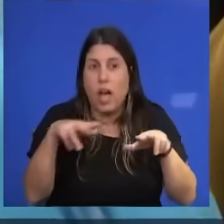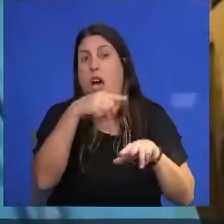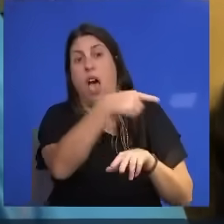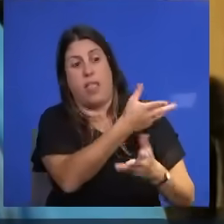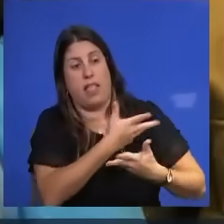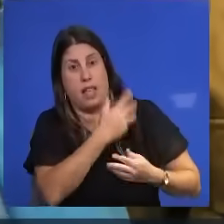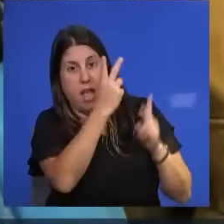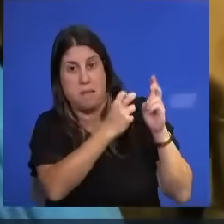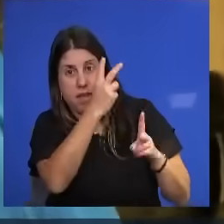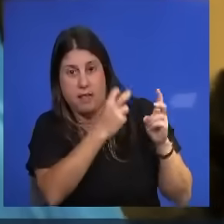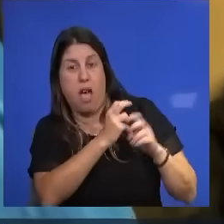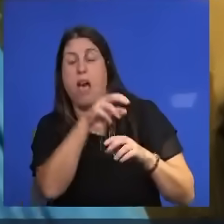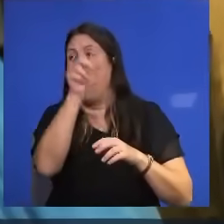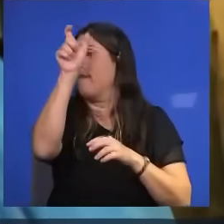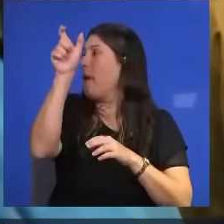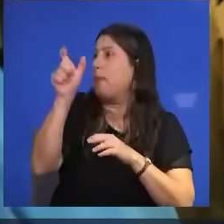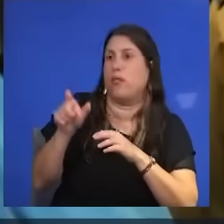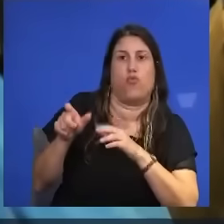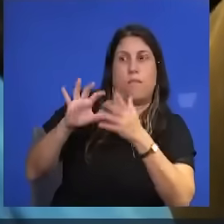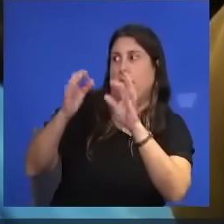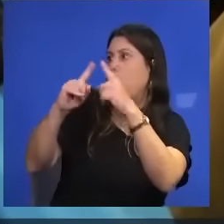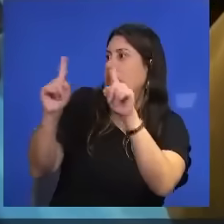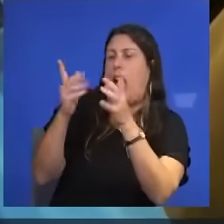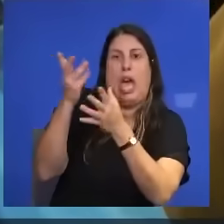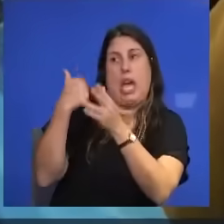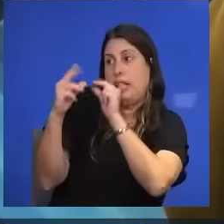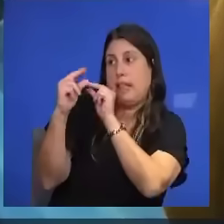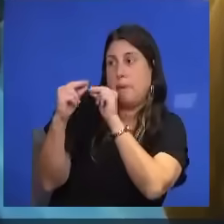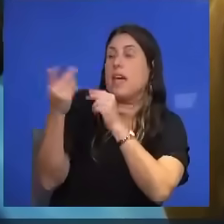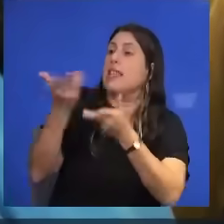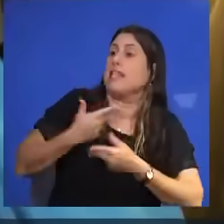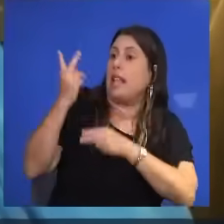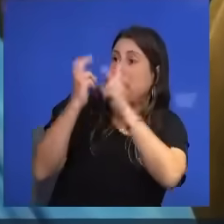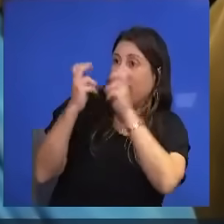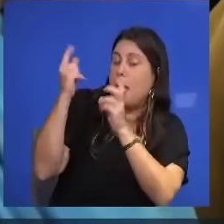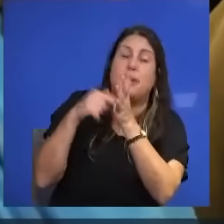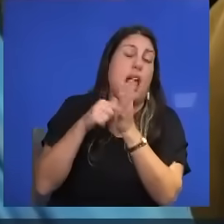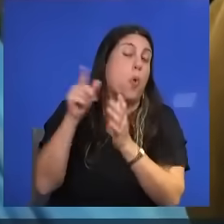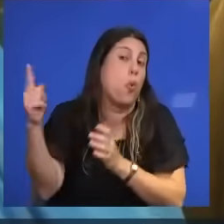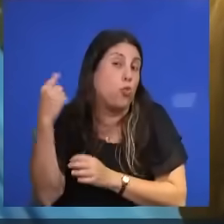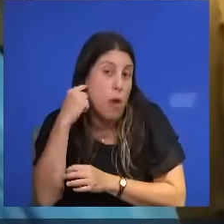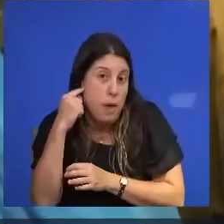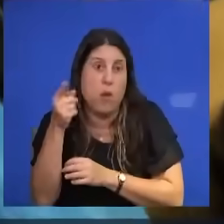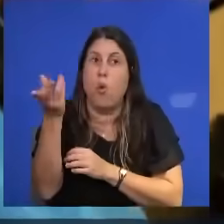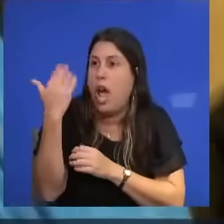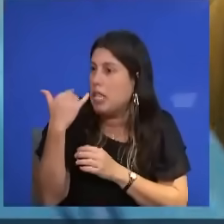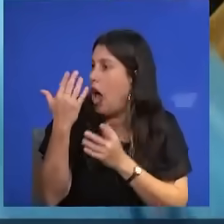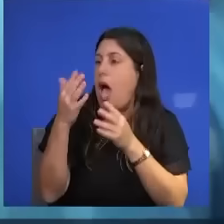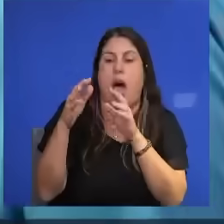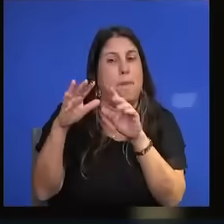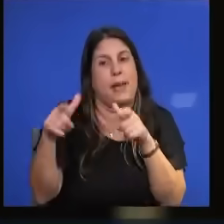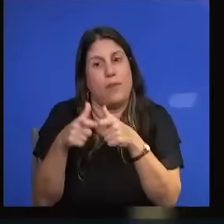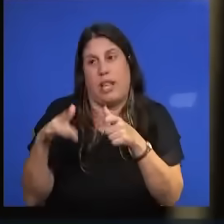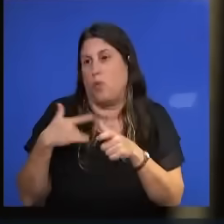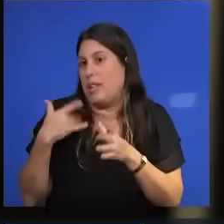מישהו מקיבוץ אחר, אני אדבר איתו ויתן לי מידע כי הוא שמע, כי הוא היה בקבוצת וואטסאפ עם הבת שלך או משהו